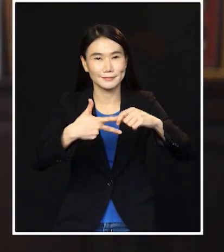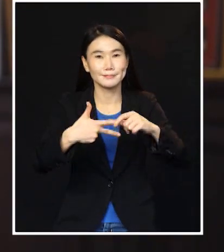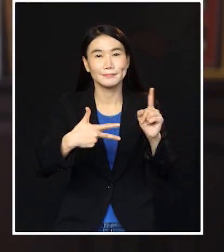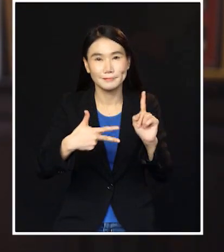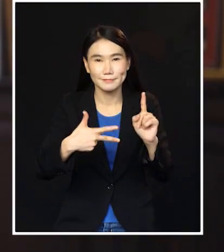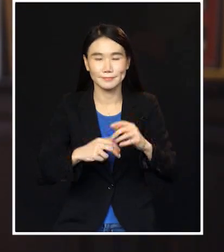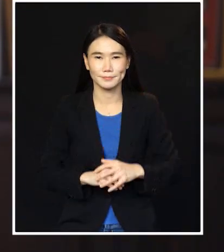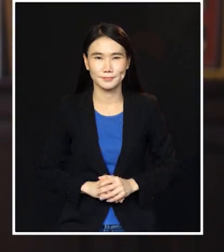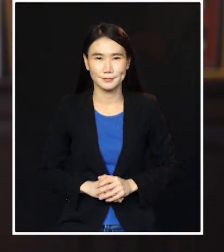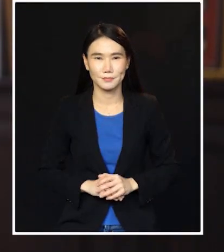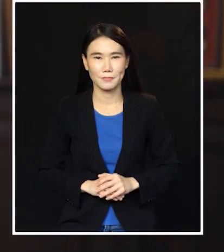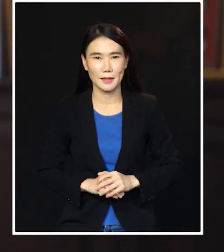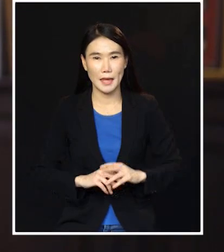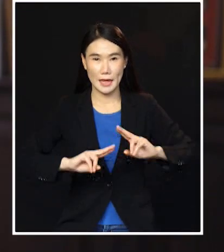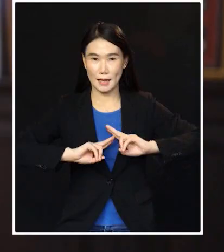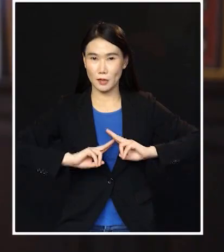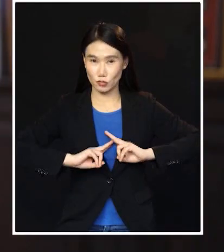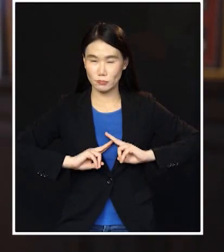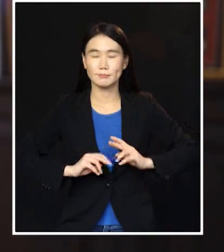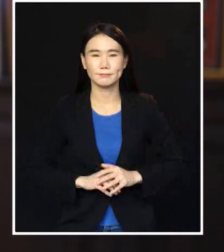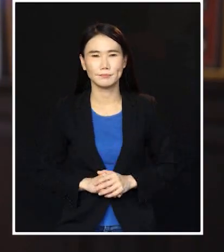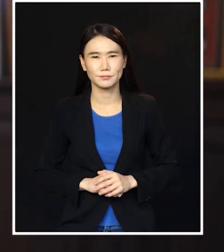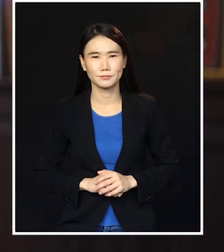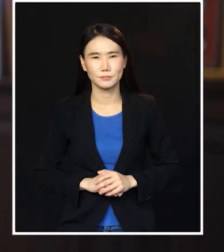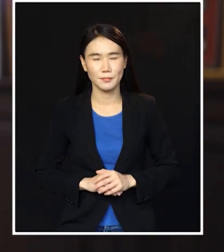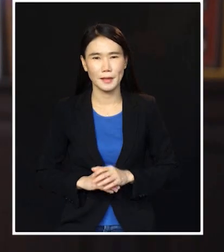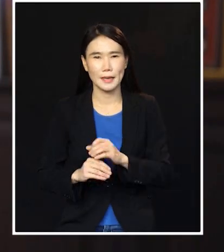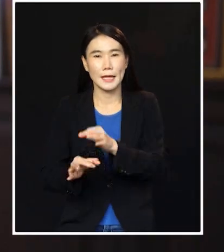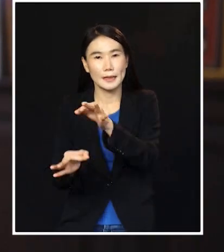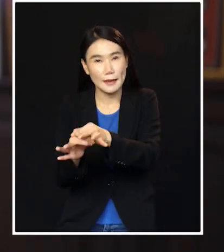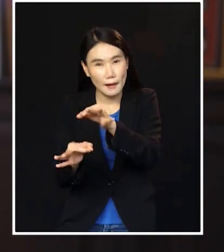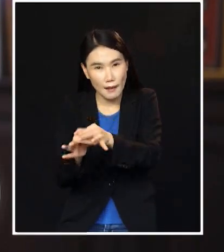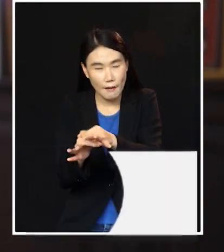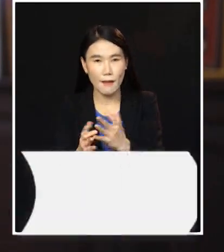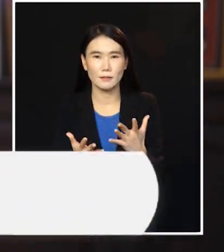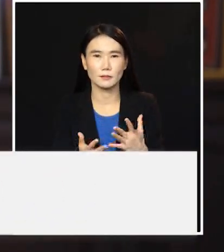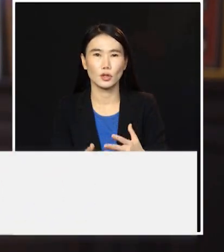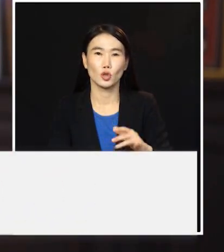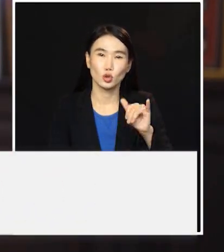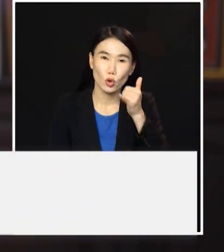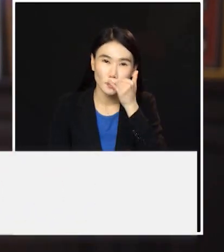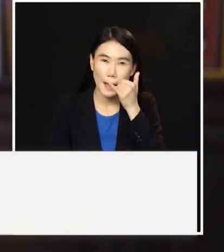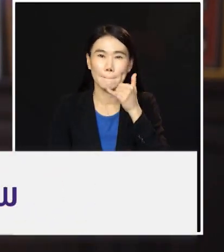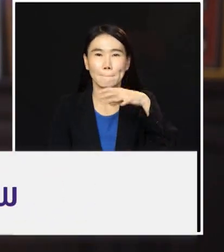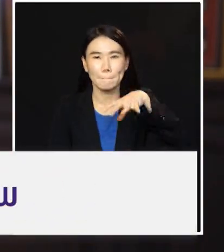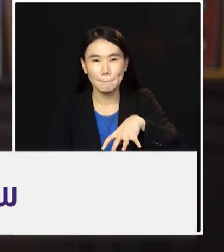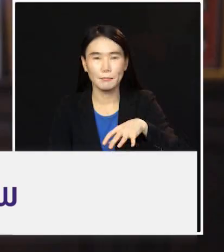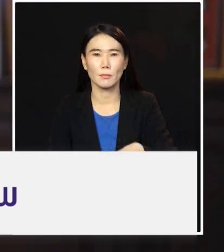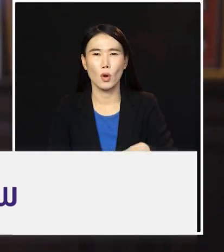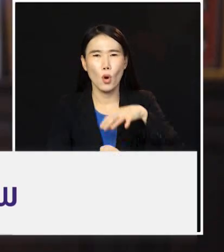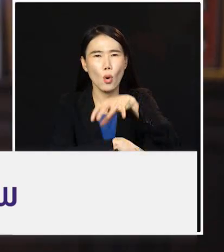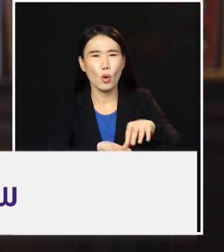ยอีกฝ่ายนึงอีกส่วนนึงก็คือภาคเอกชนไม่ว่าจะเป็นสถาบันการเงินค่ายโทรศั